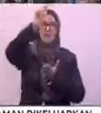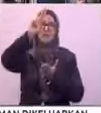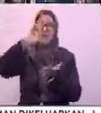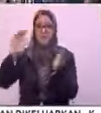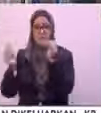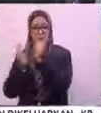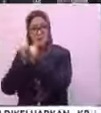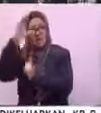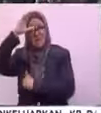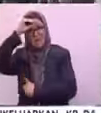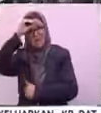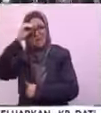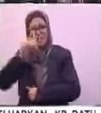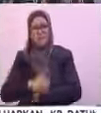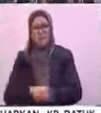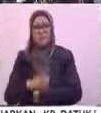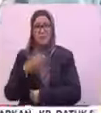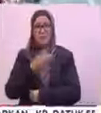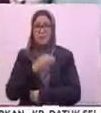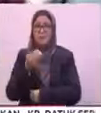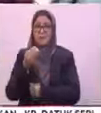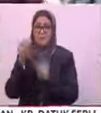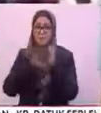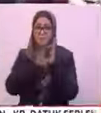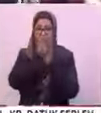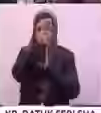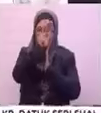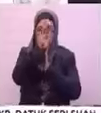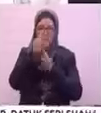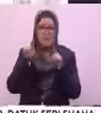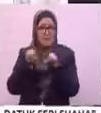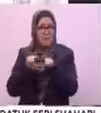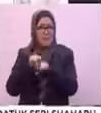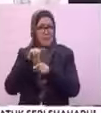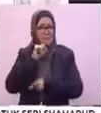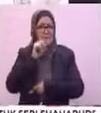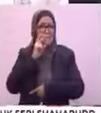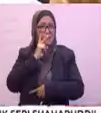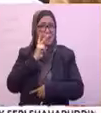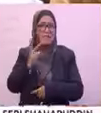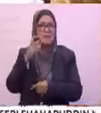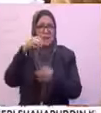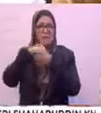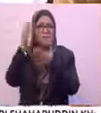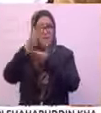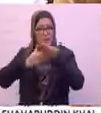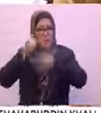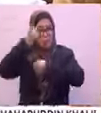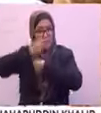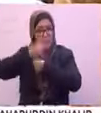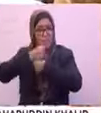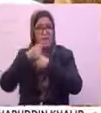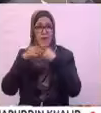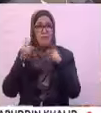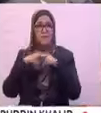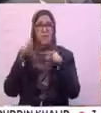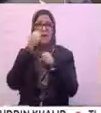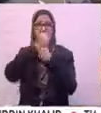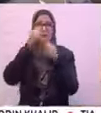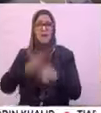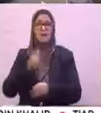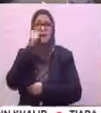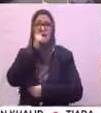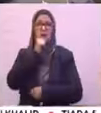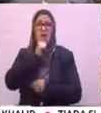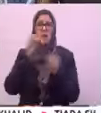Bagaimanapun, prestasi sama tidak diterjemah dalam sektor pekerjaan. Melihat kepada penglibatan tenaga kerja wanita yang masih ketinggalan berbanding